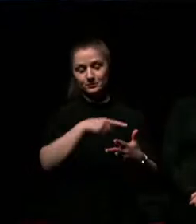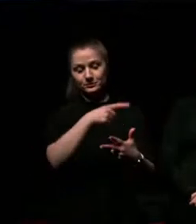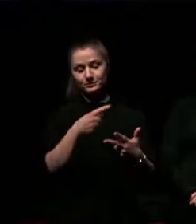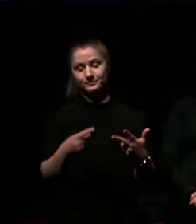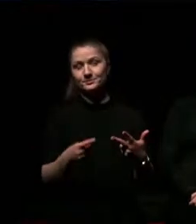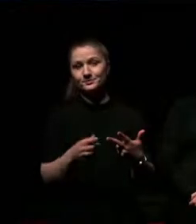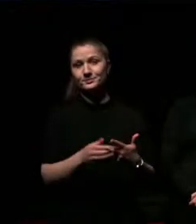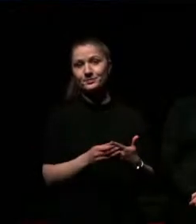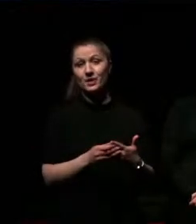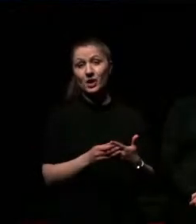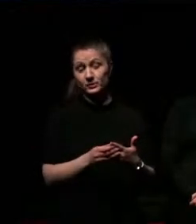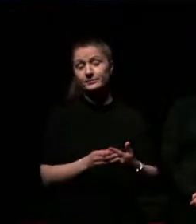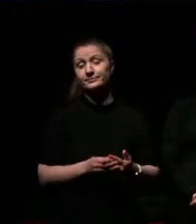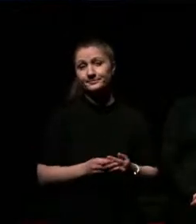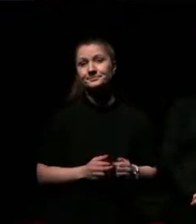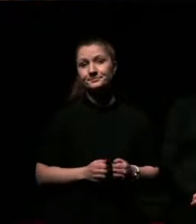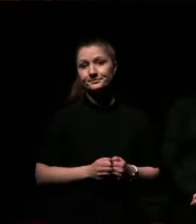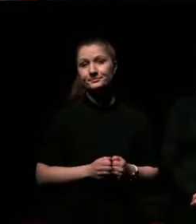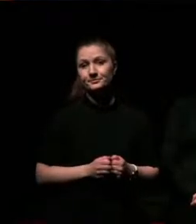Og i